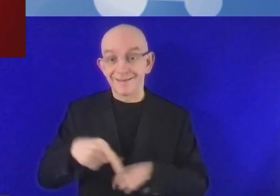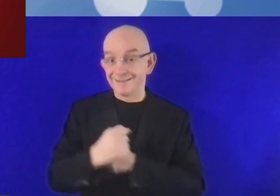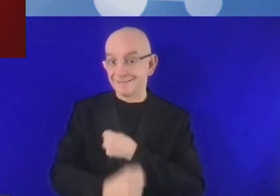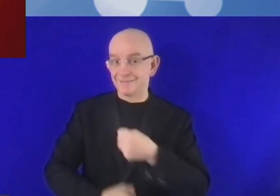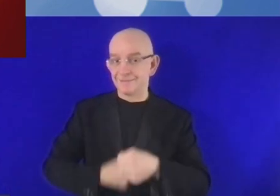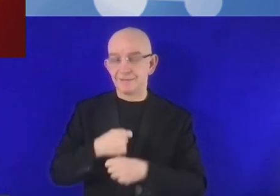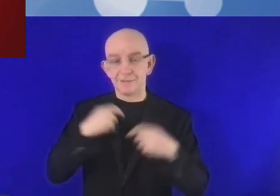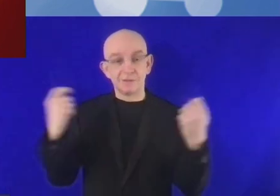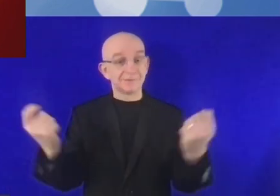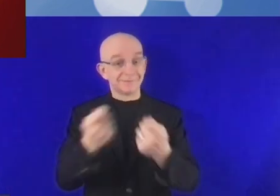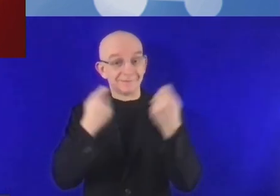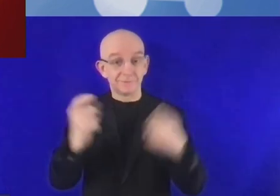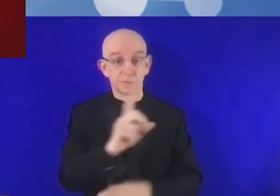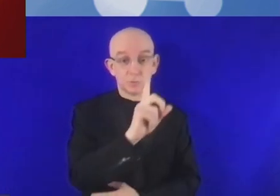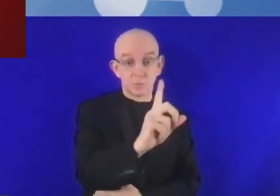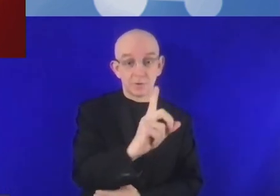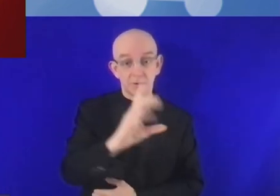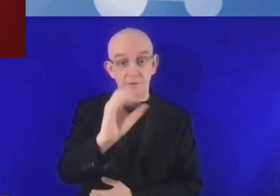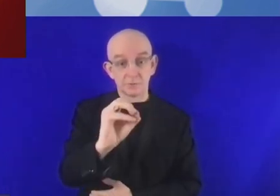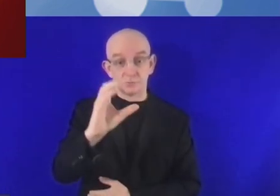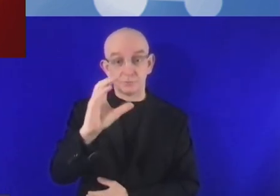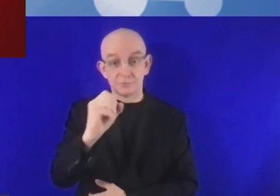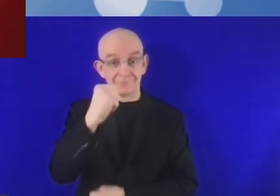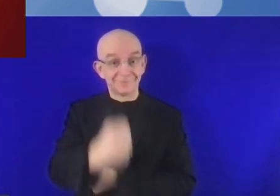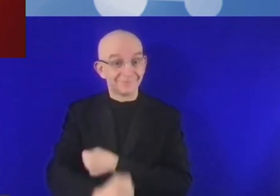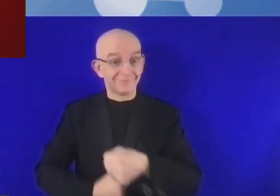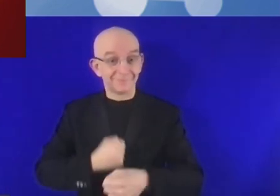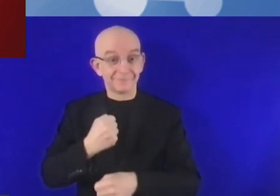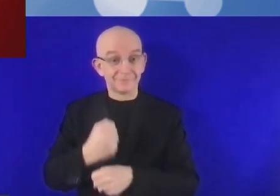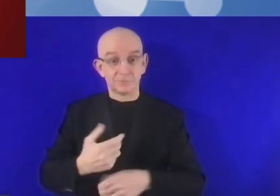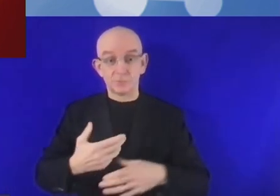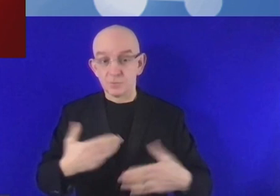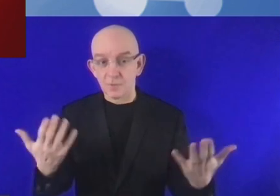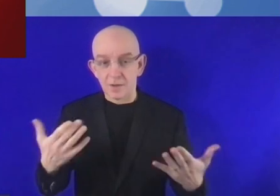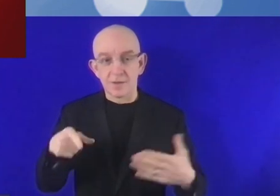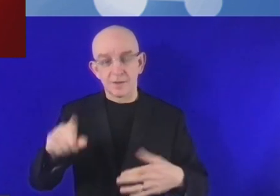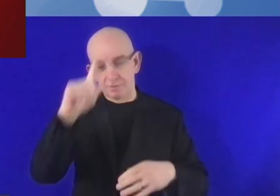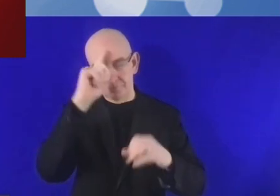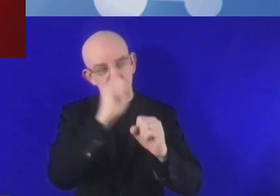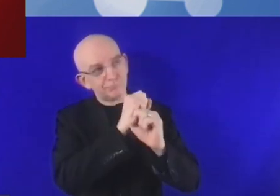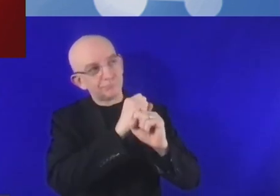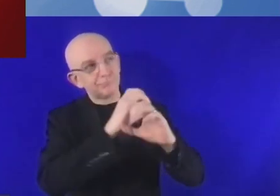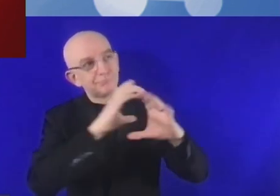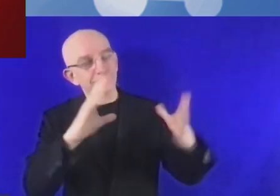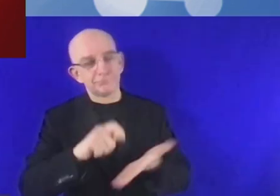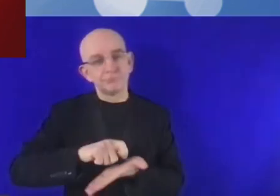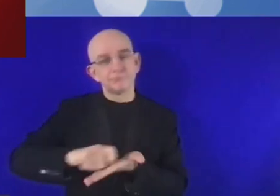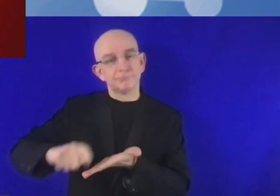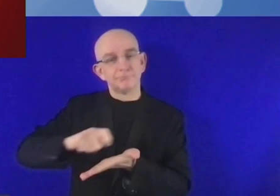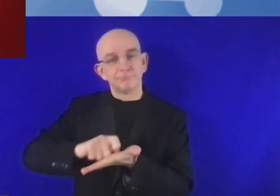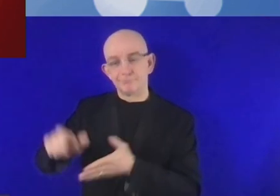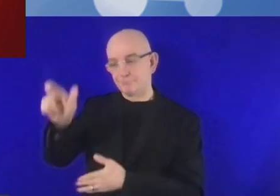z tego, aby wspomnieć, że w tym roku obchodzimy stuletną rocznicę urodzin Lema,